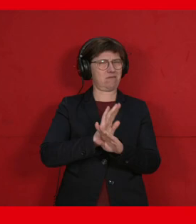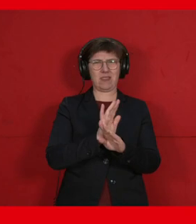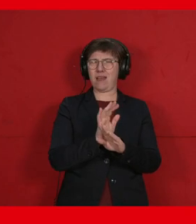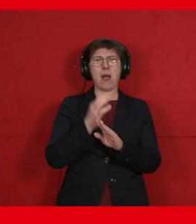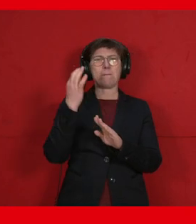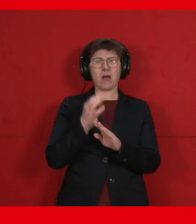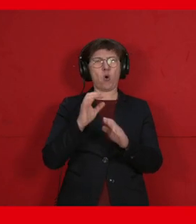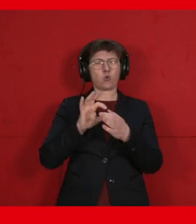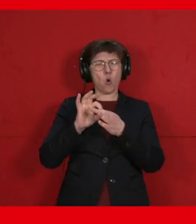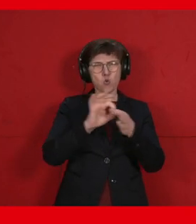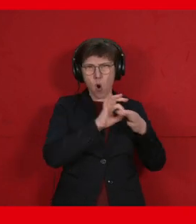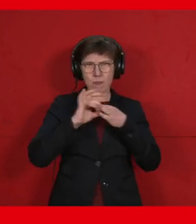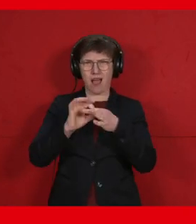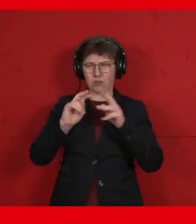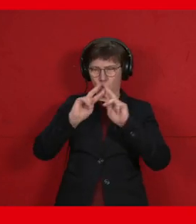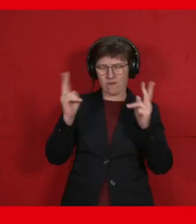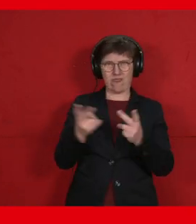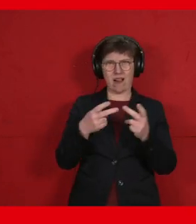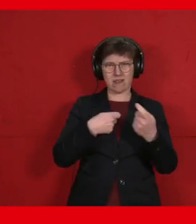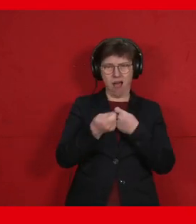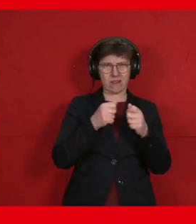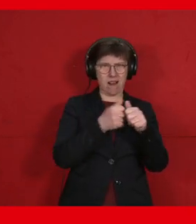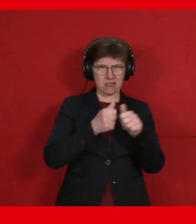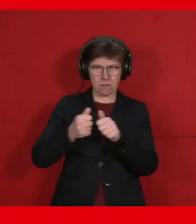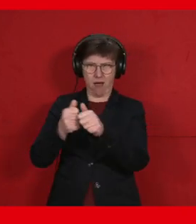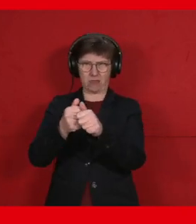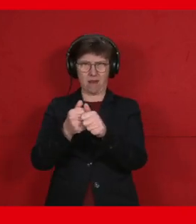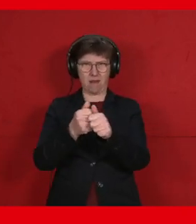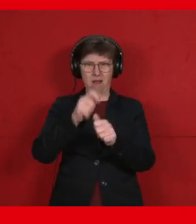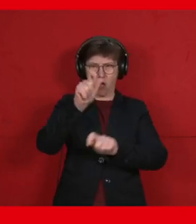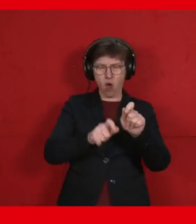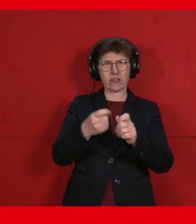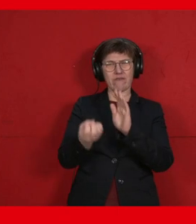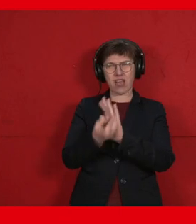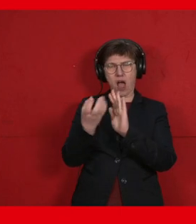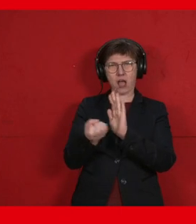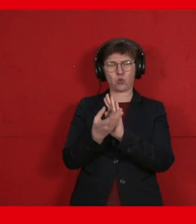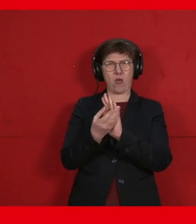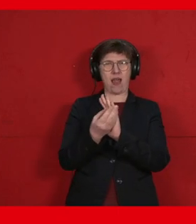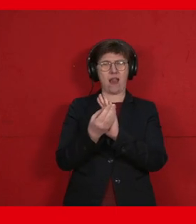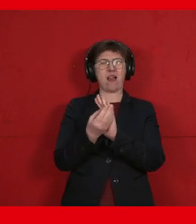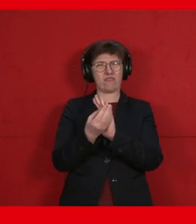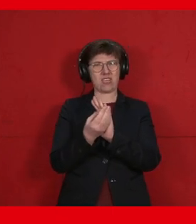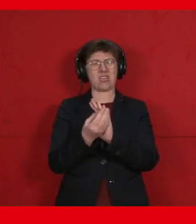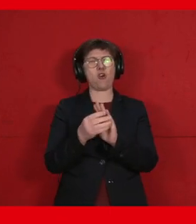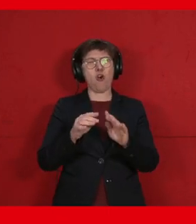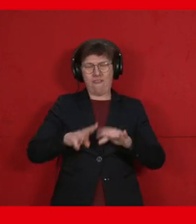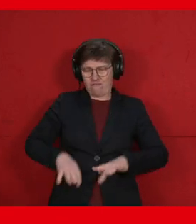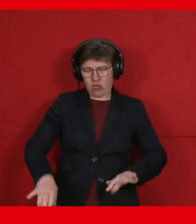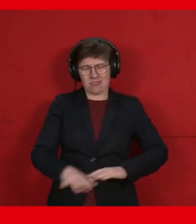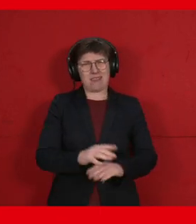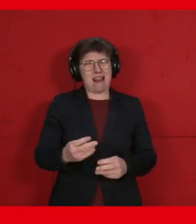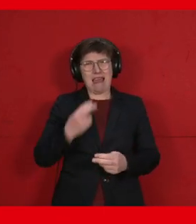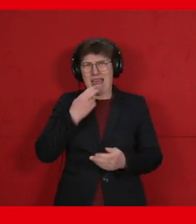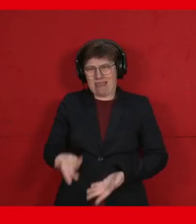die Kooperation in aller Welt mit den großen Handelspartnern, mit denjenigen, die uns aktuell fossile Energie liefern. Da brauchen